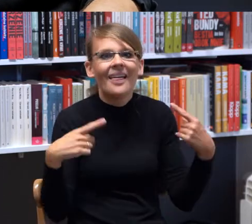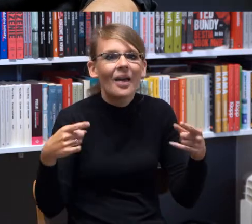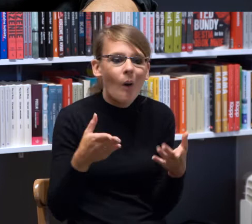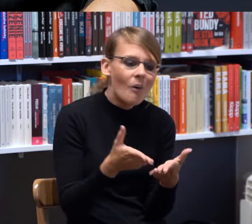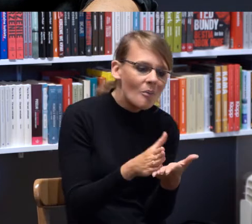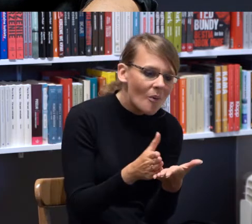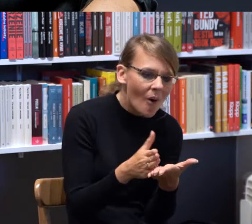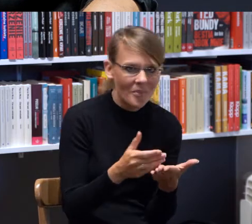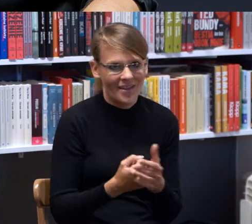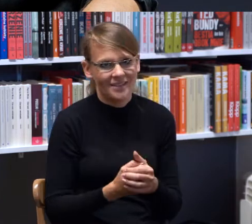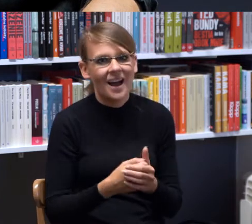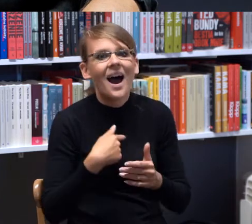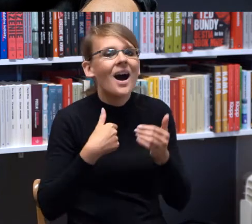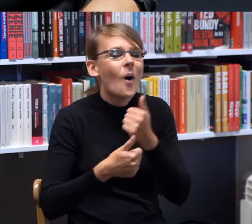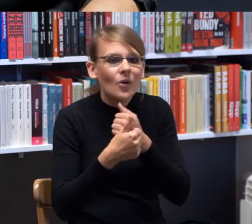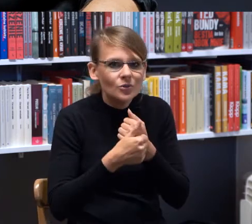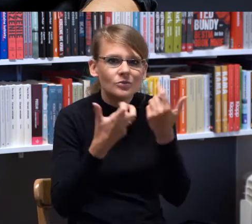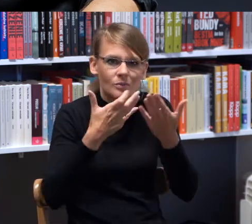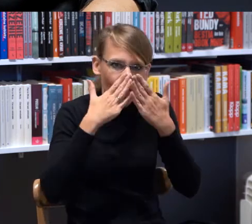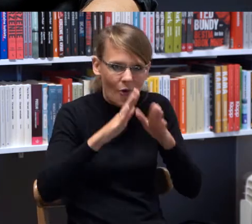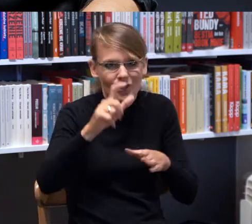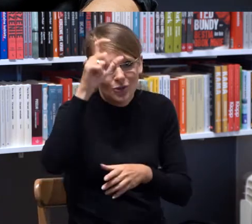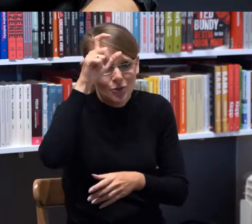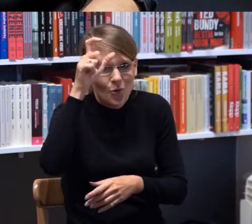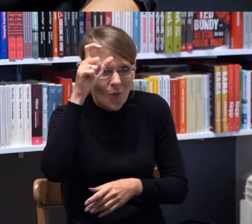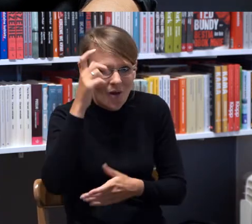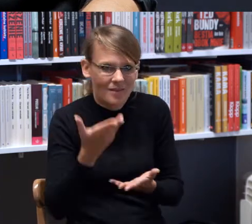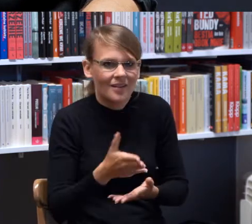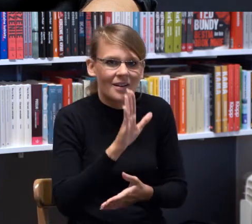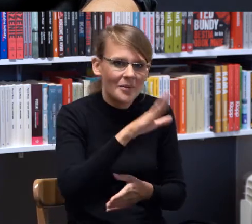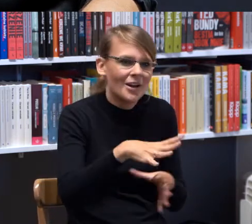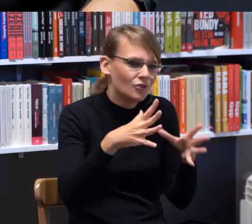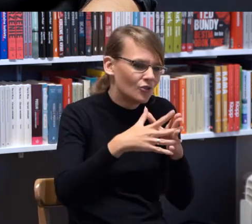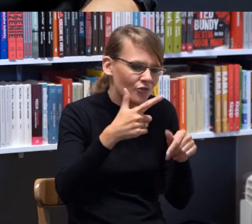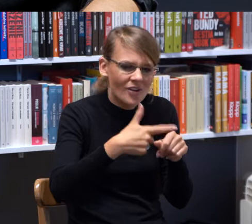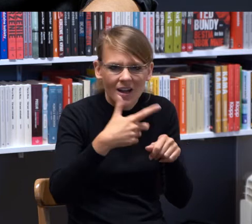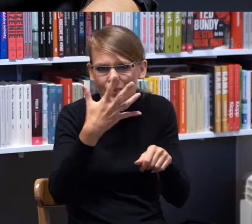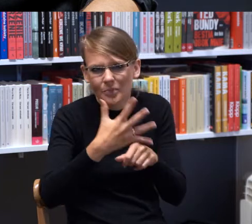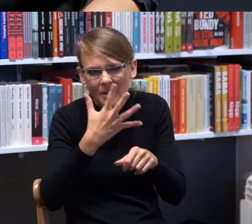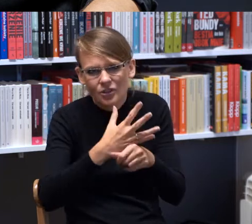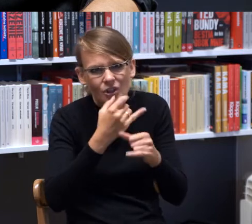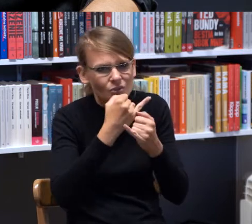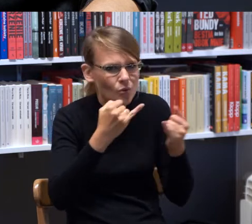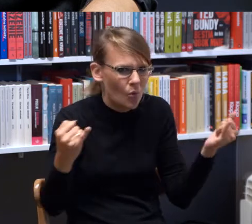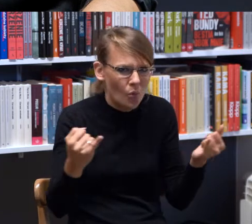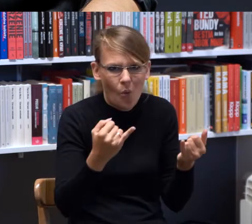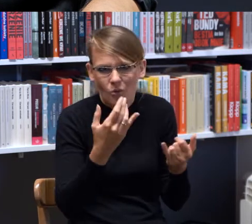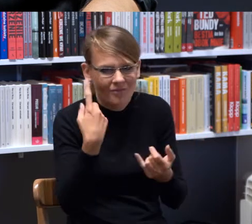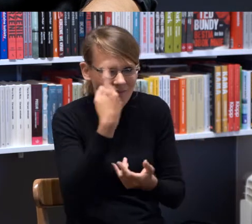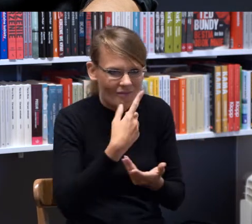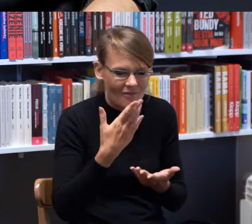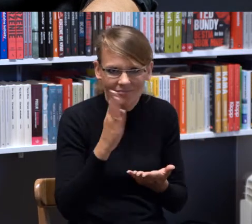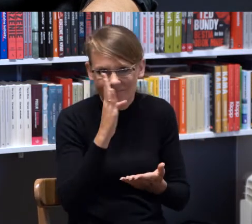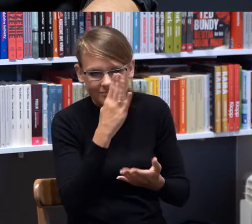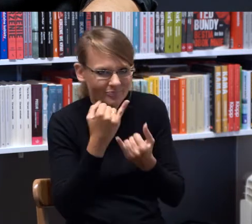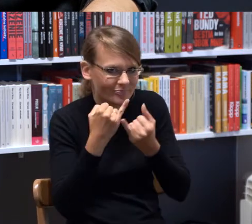pomiędzy. A mi chodziło o to, żeby pokazać, że człowiek ma 10, 20, 50, no masę możliwych oblicz, I